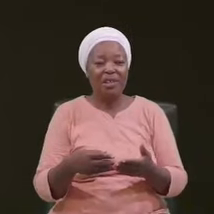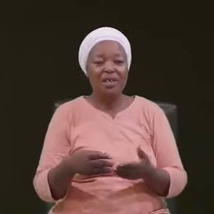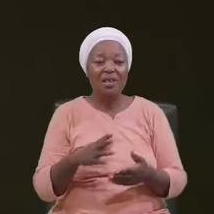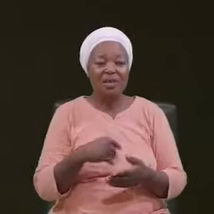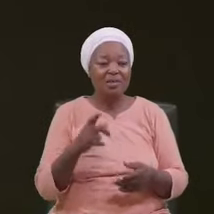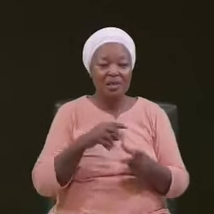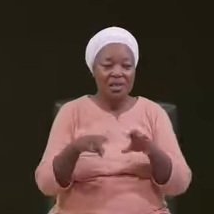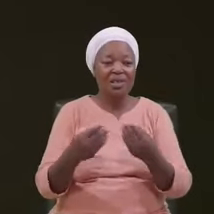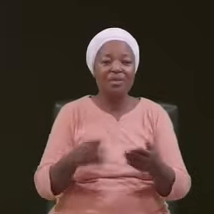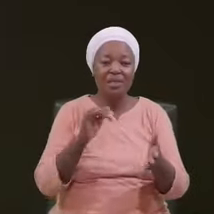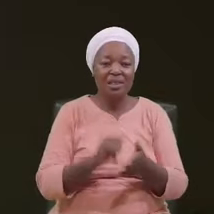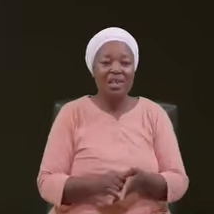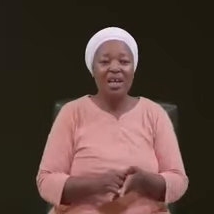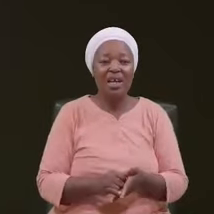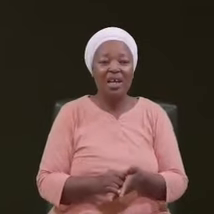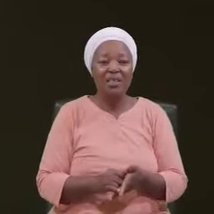je délivrerai